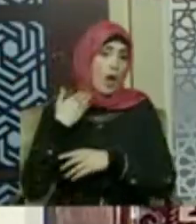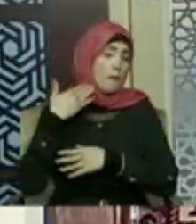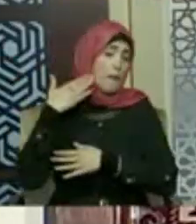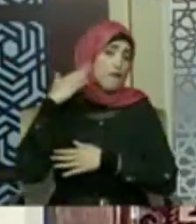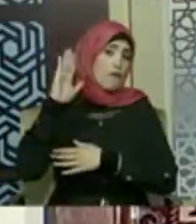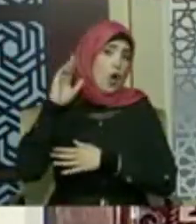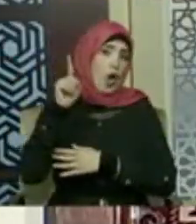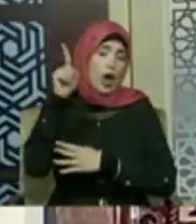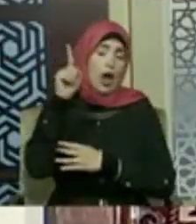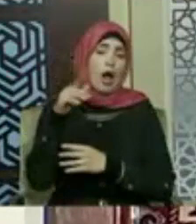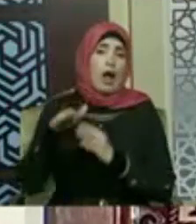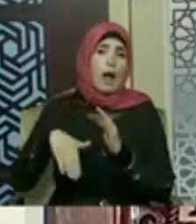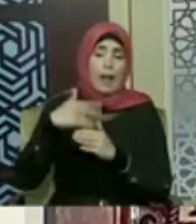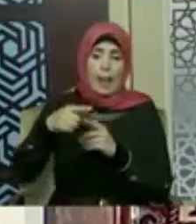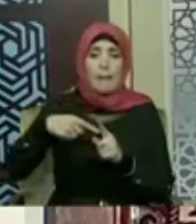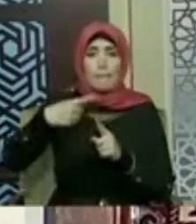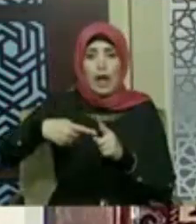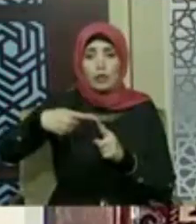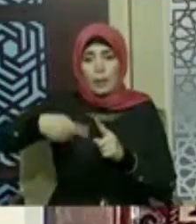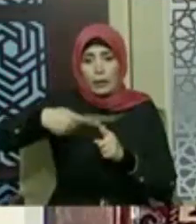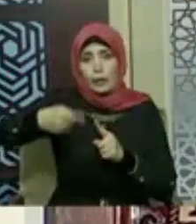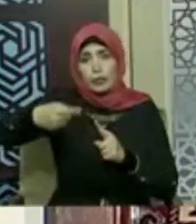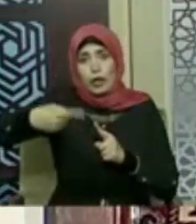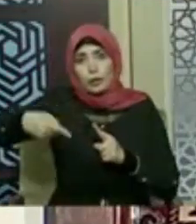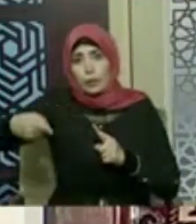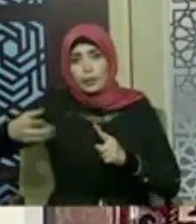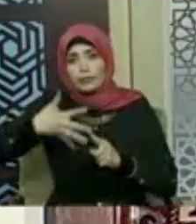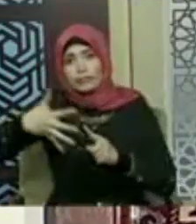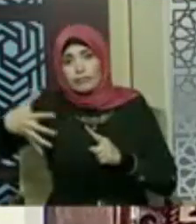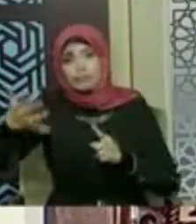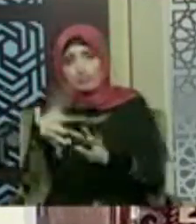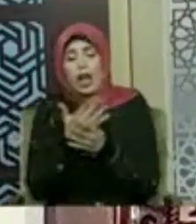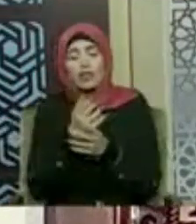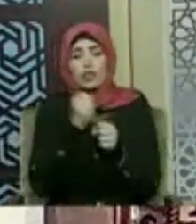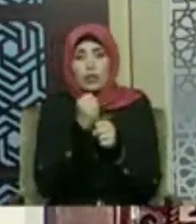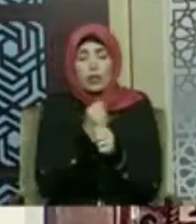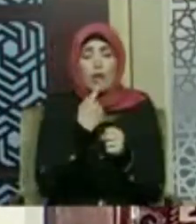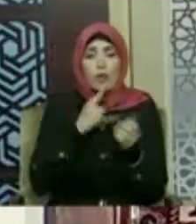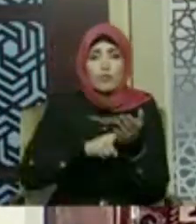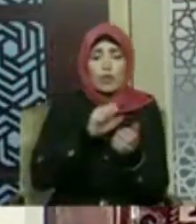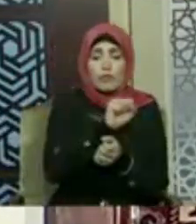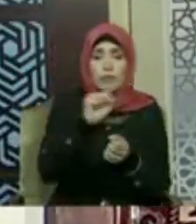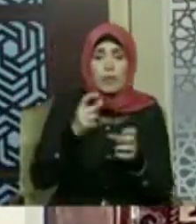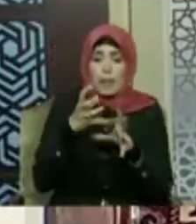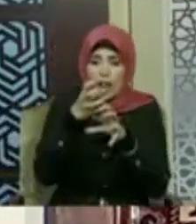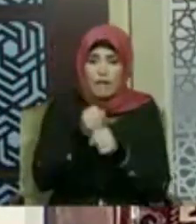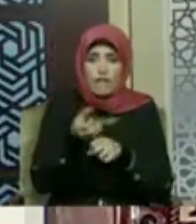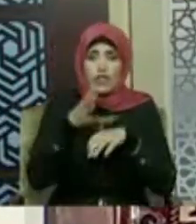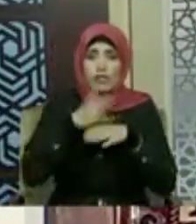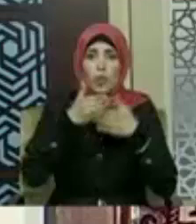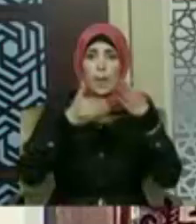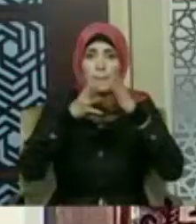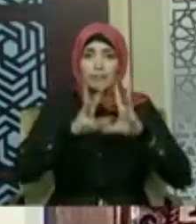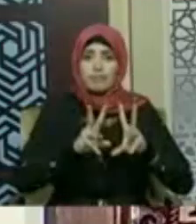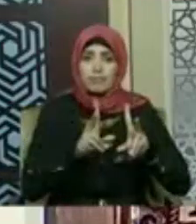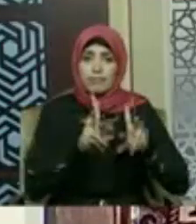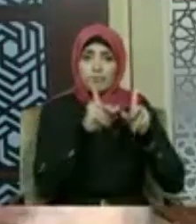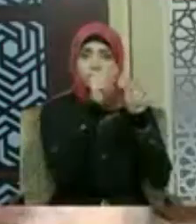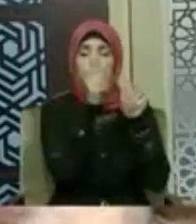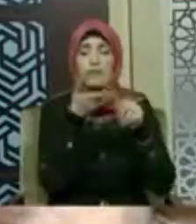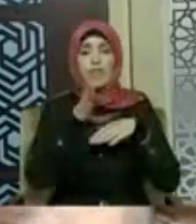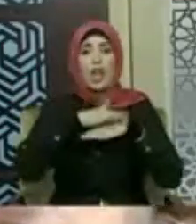للجيل الذي يليه، ليؤدي دوره وواجبه في الحفاظ والبناء